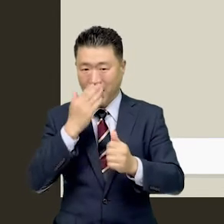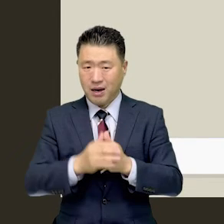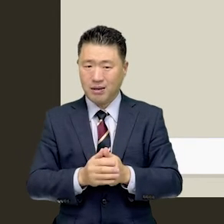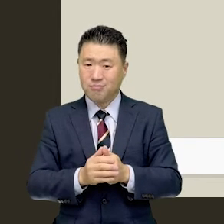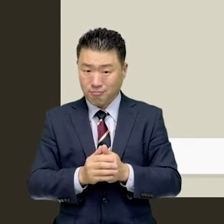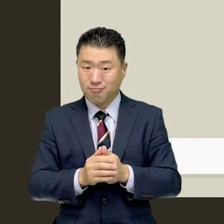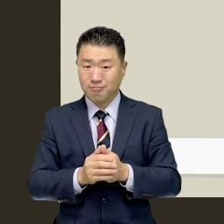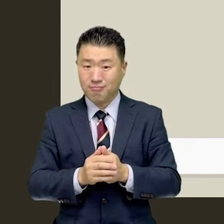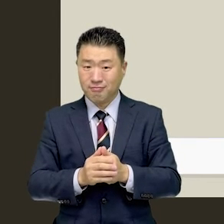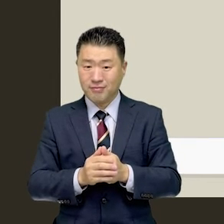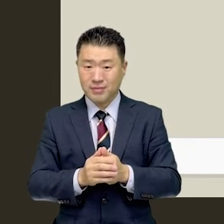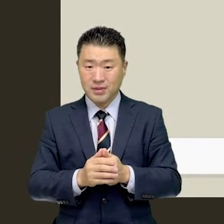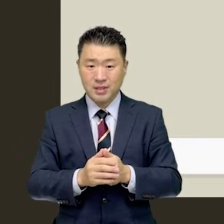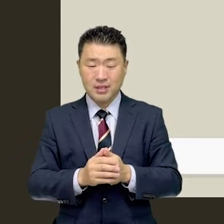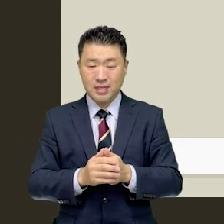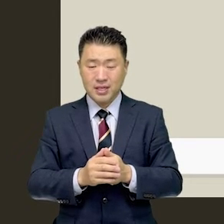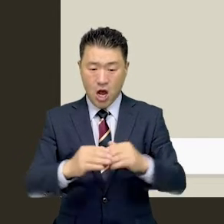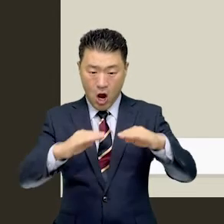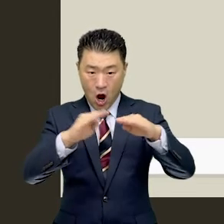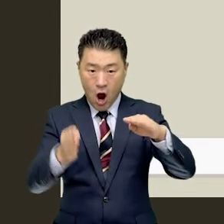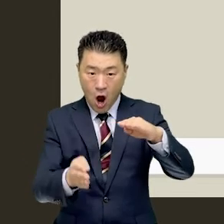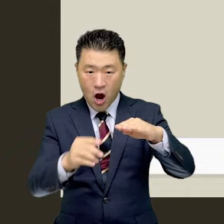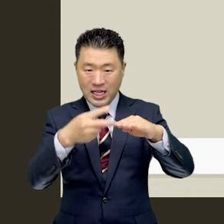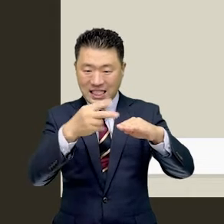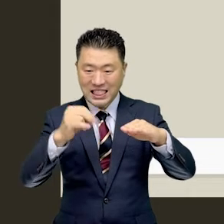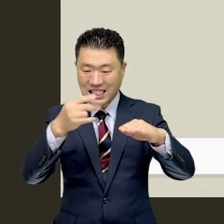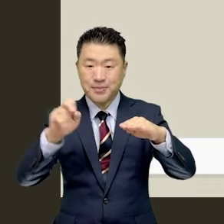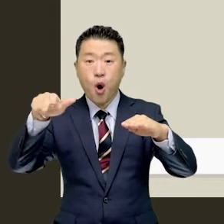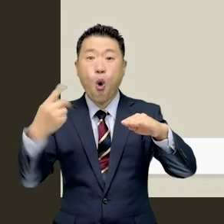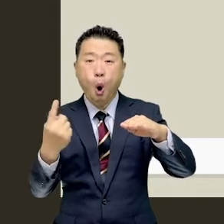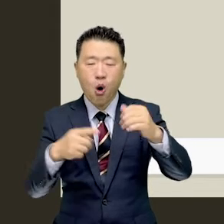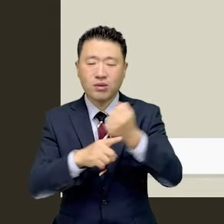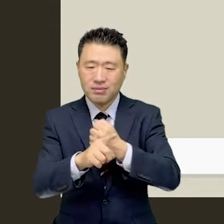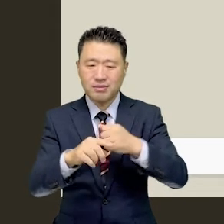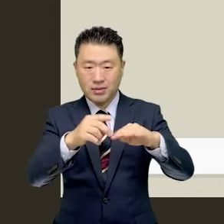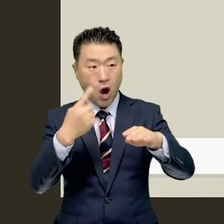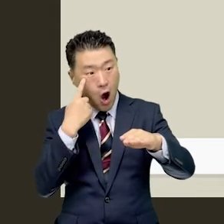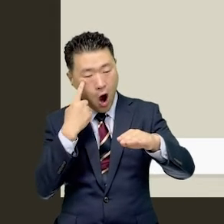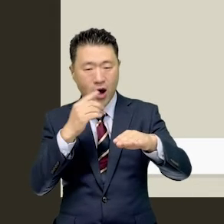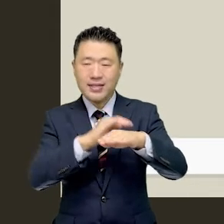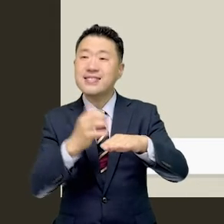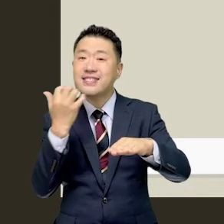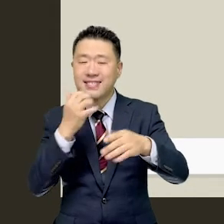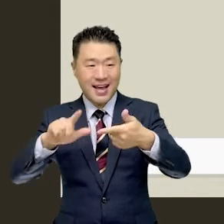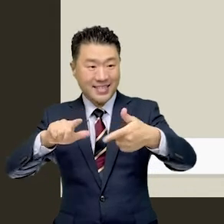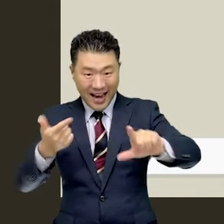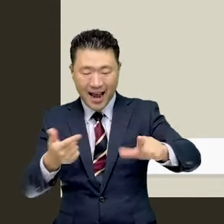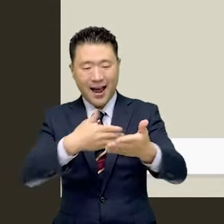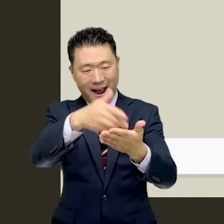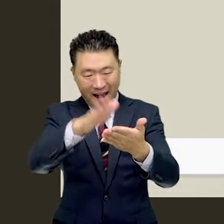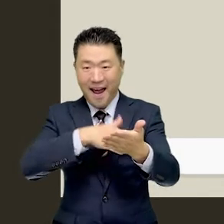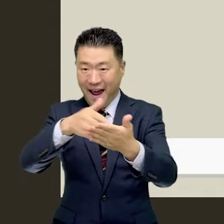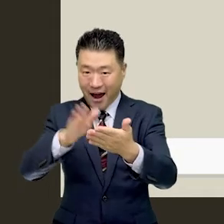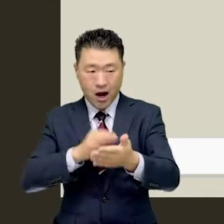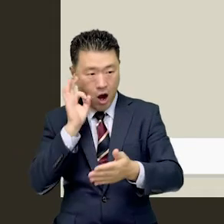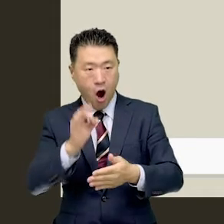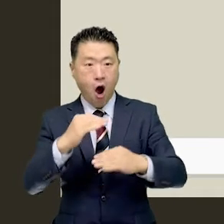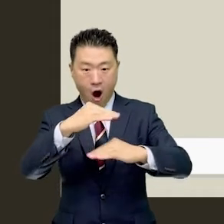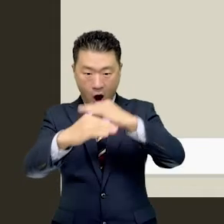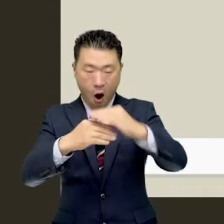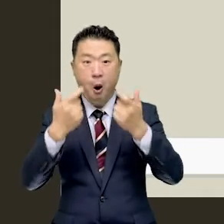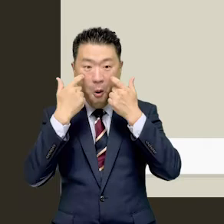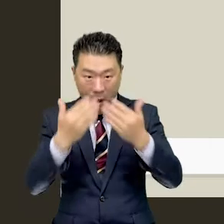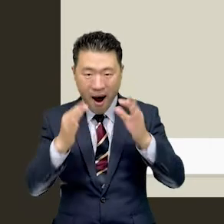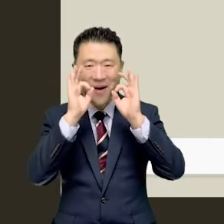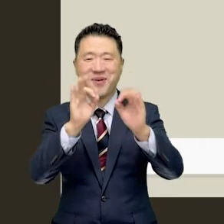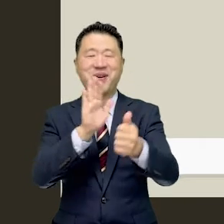디딤코는 계단 내 발을 디디는 판의 끝부분으로 이 부분에 눈에 띄는 다른 색깔을 칠해 계단이 더욱 잘 보이게 할 수